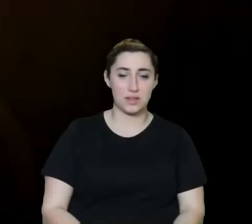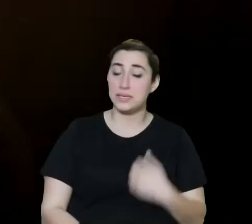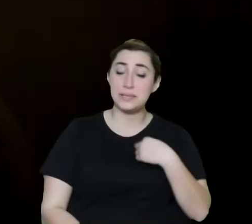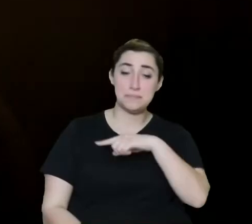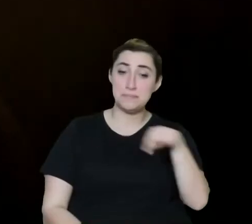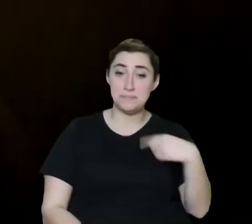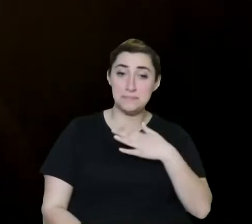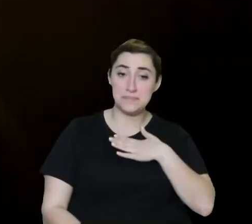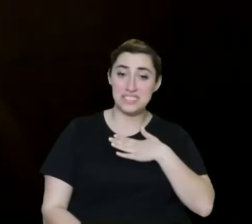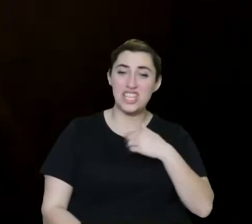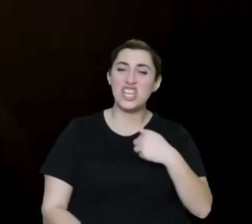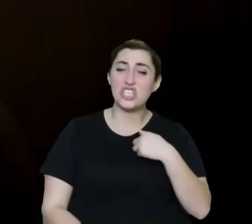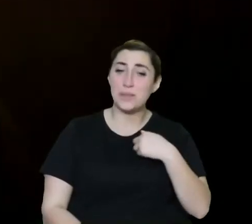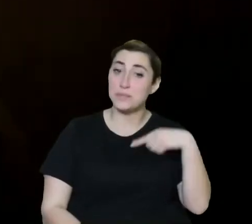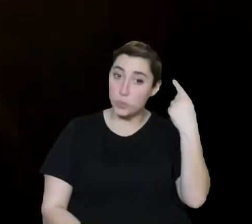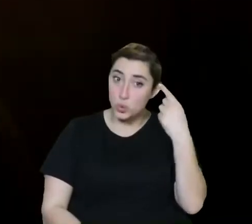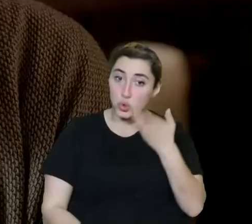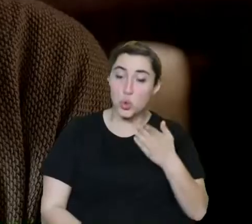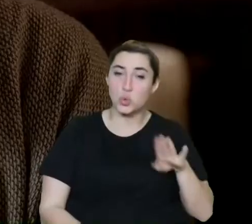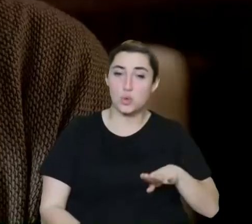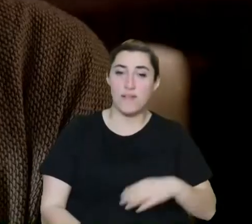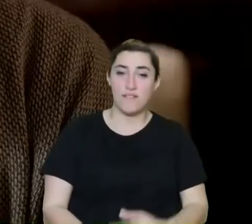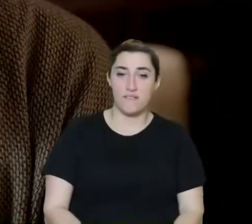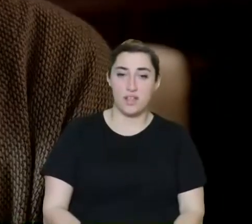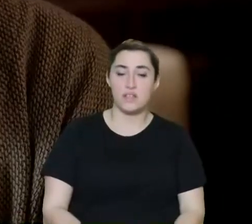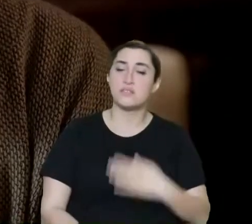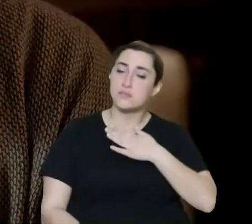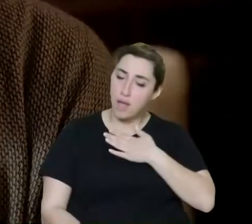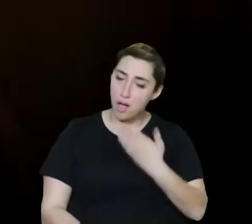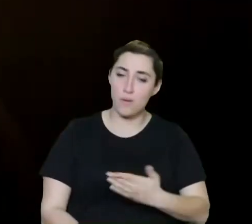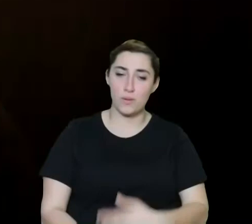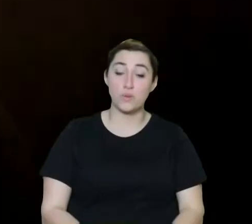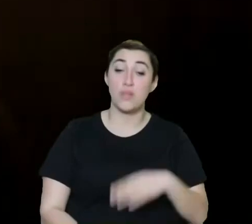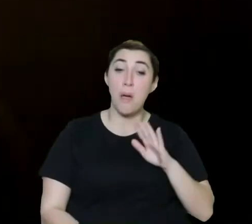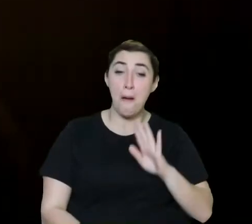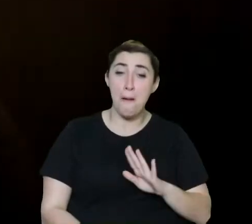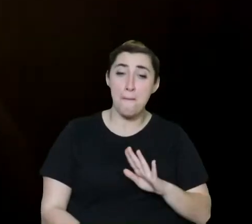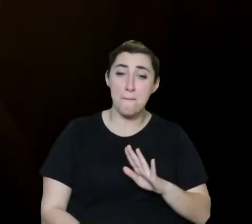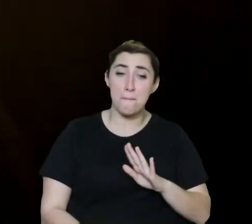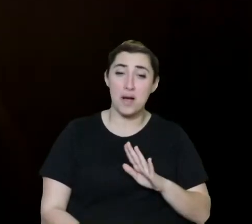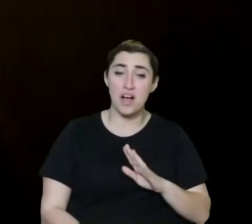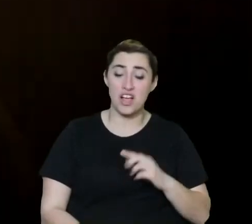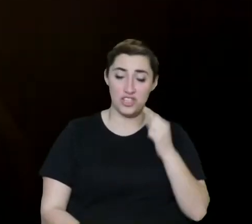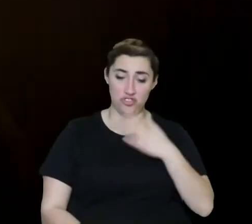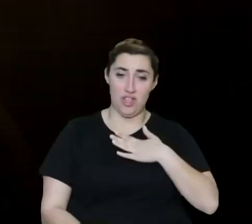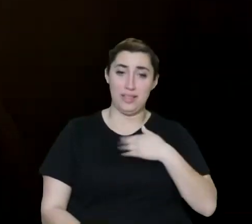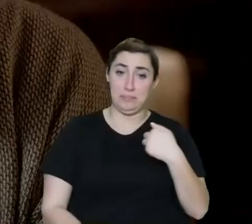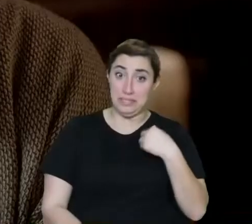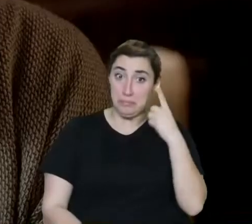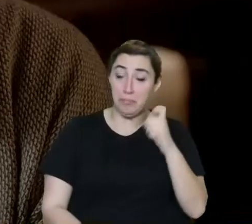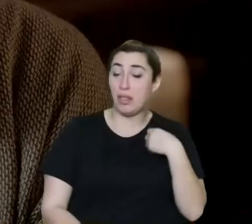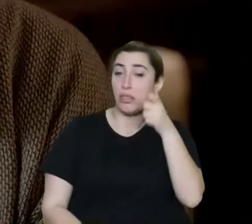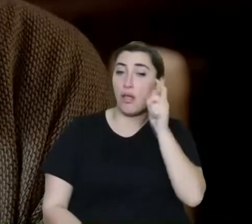Bizi, canımızı düşünürsün evlat. Var olasın ama can bizim mi ki dikkat